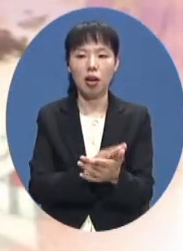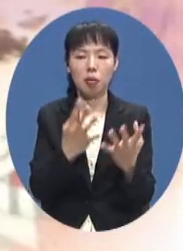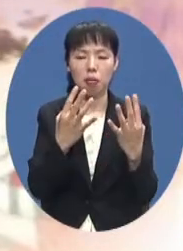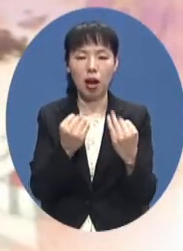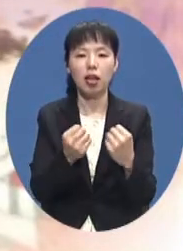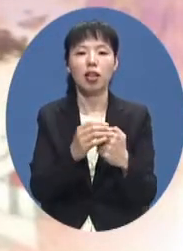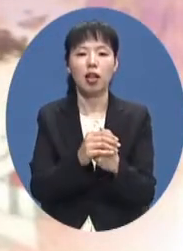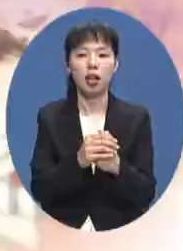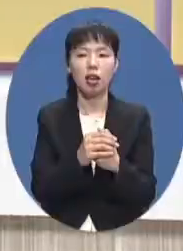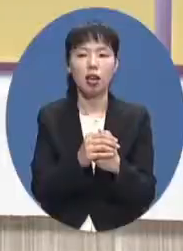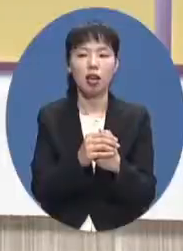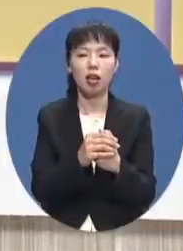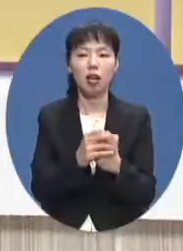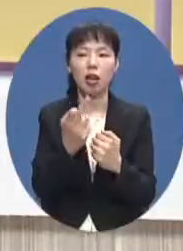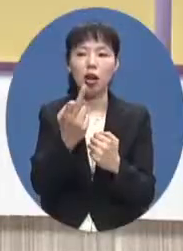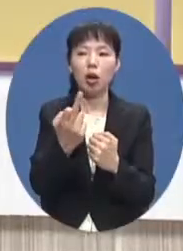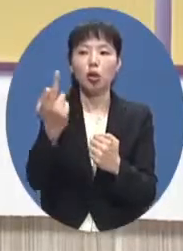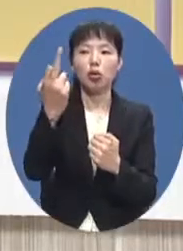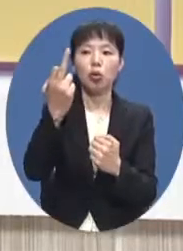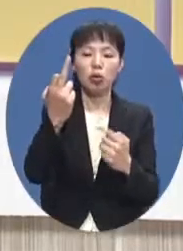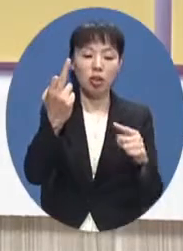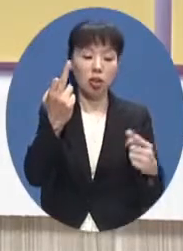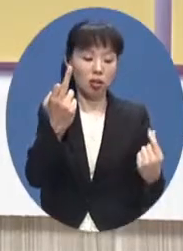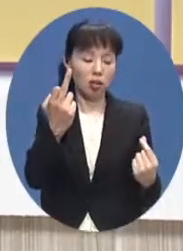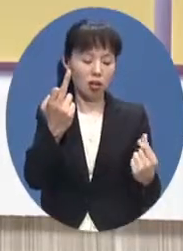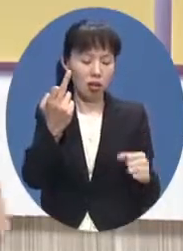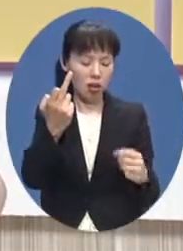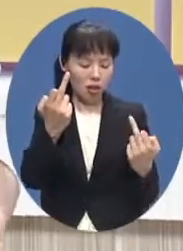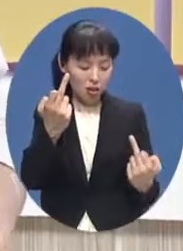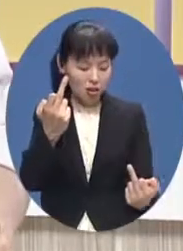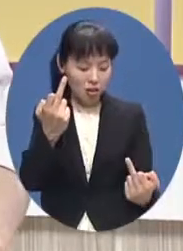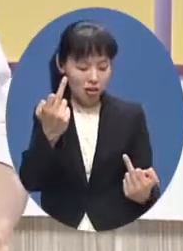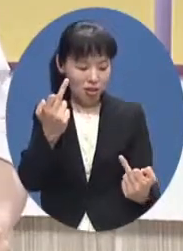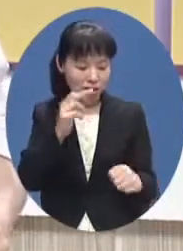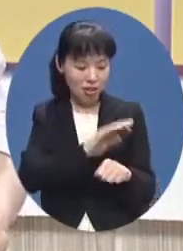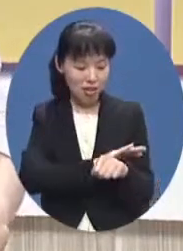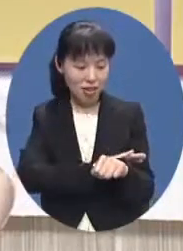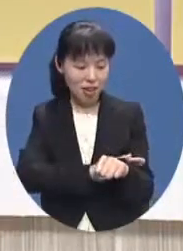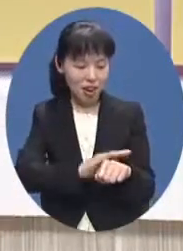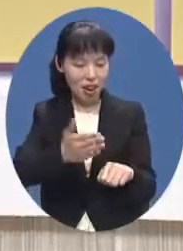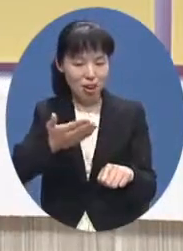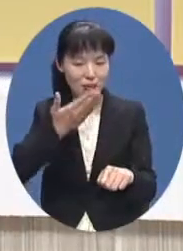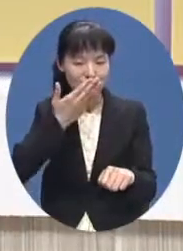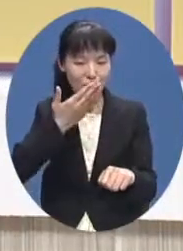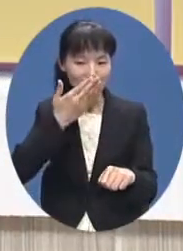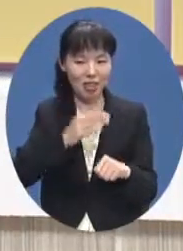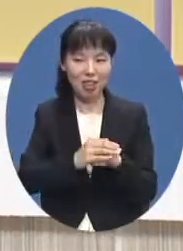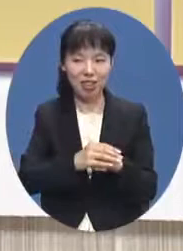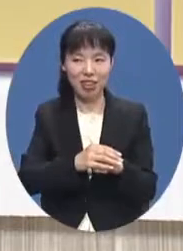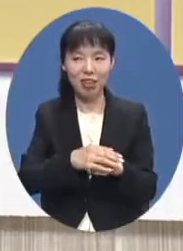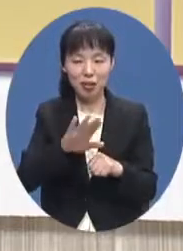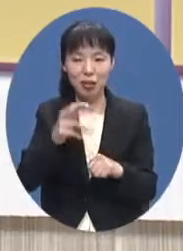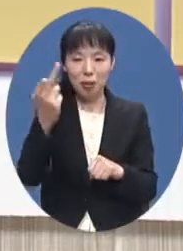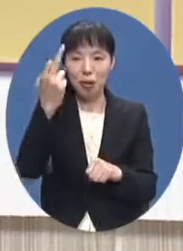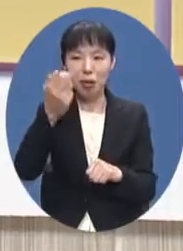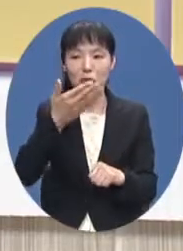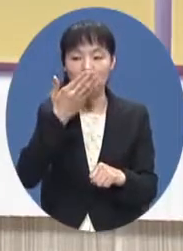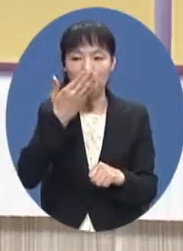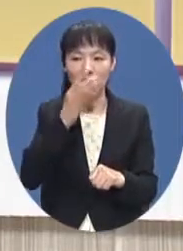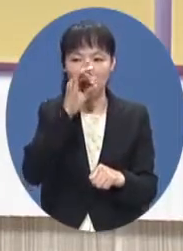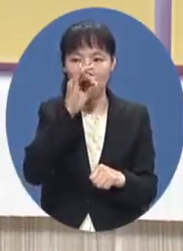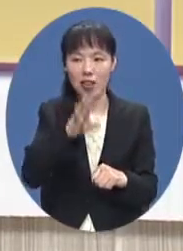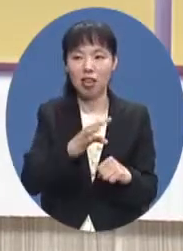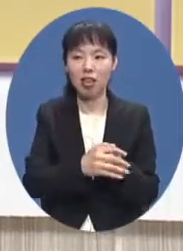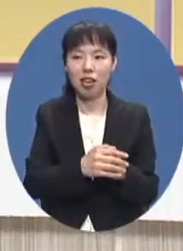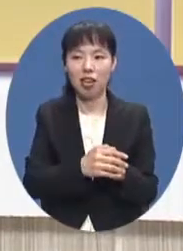쓰시거든요. 자. 동생은 이렇게 잘 먹네? 그러면 좀 유도하려고, 예. 막 먹어요. 그것도 안 돼요? 네. 아, 언니